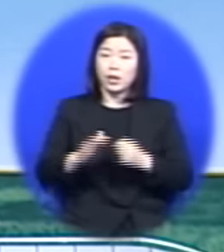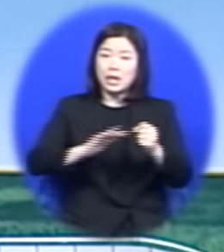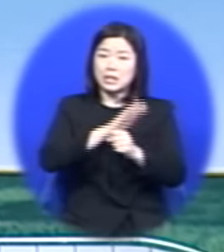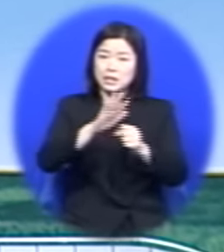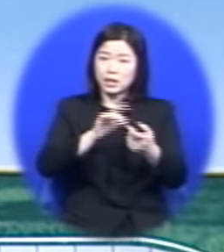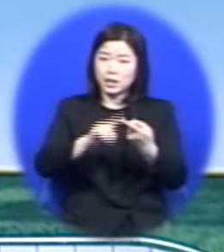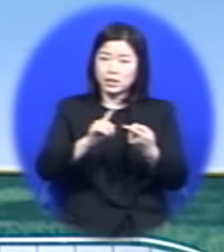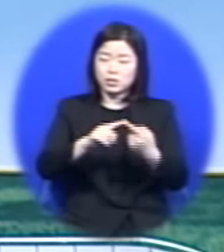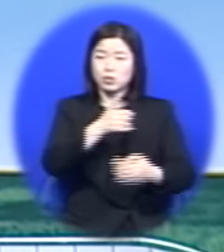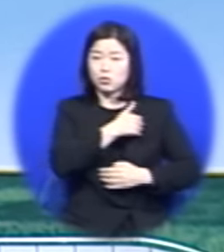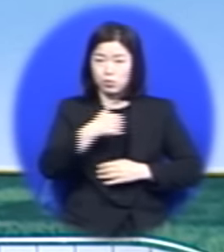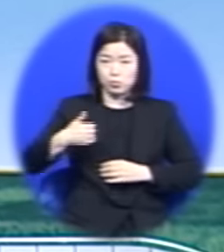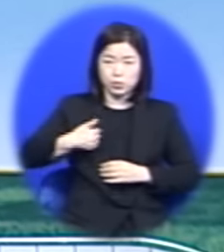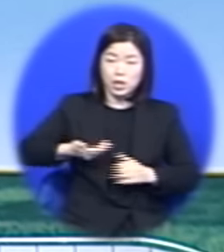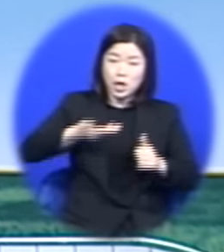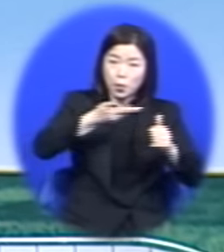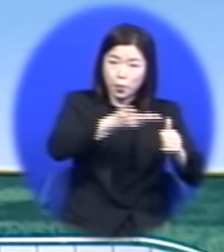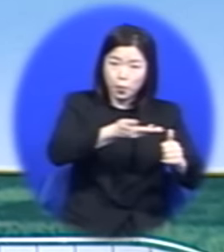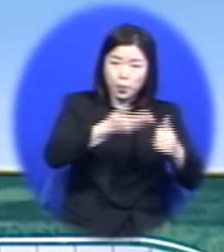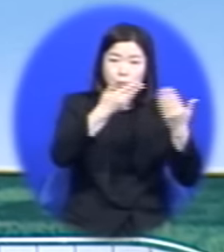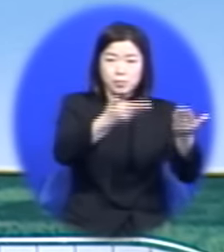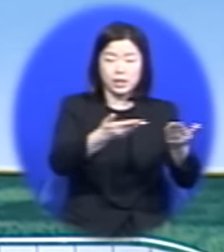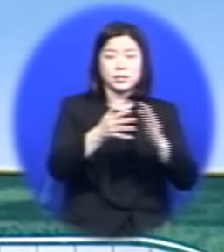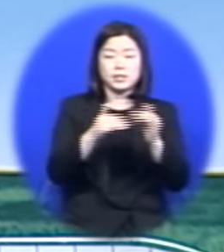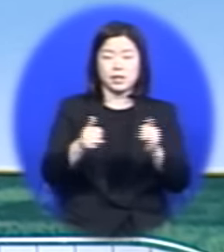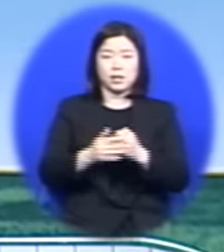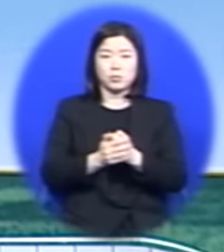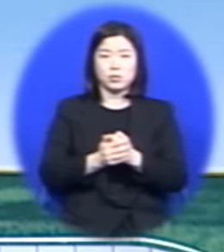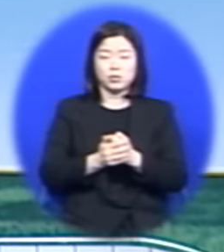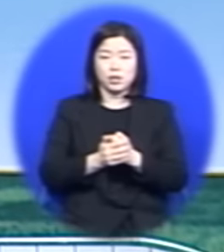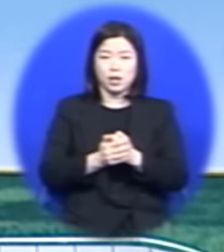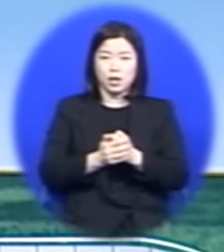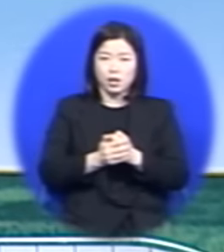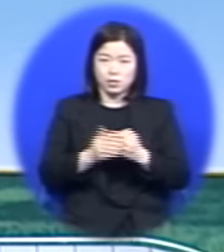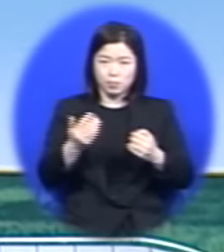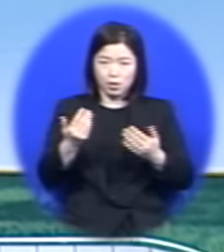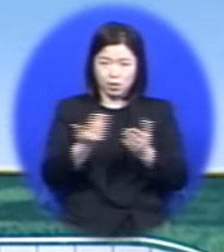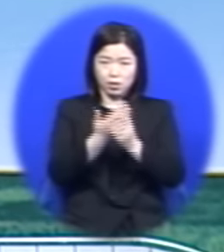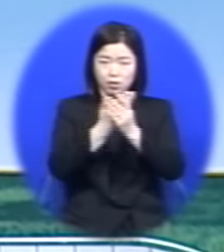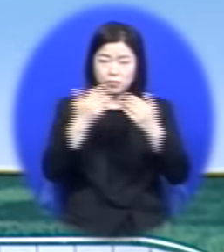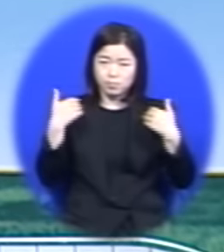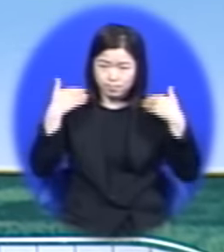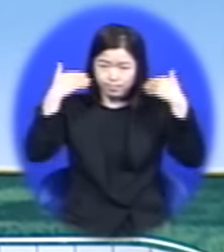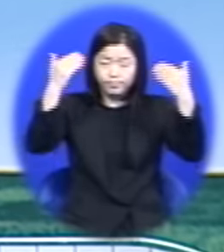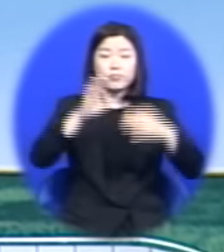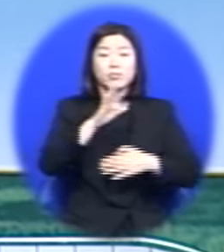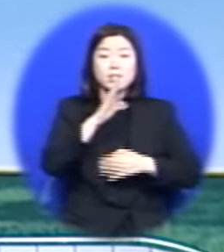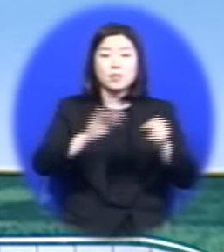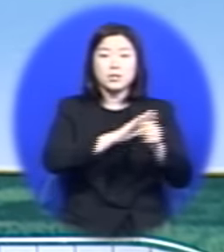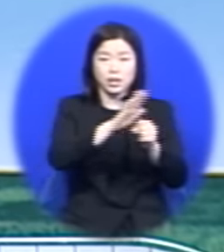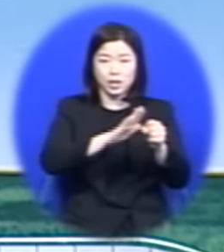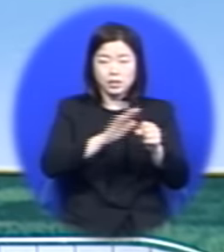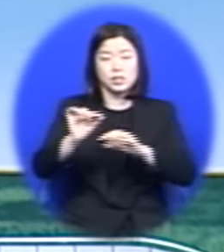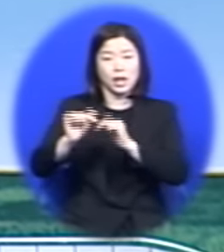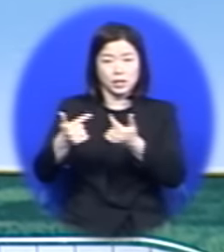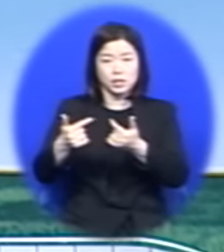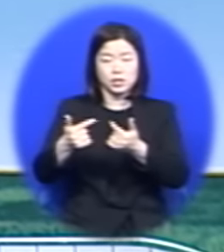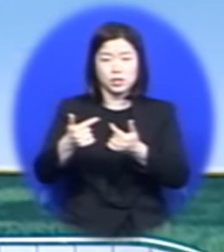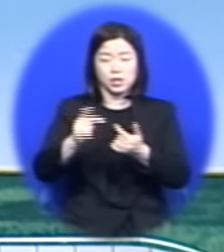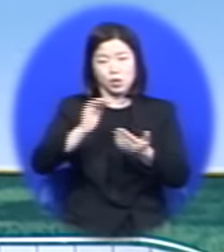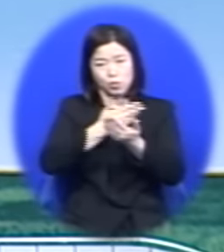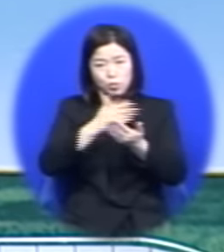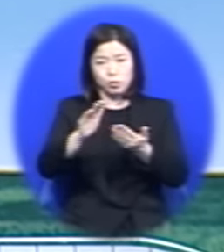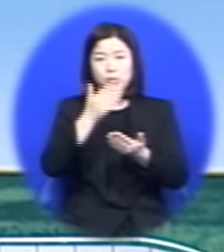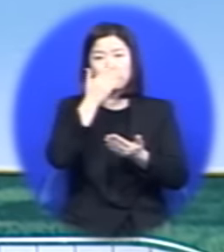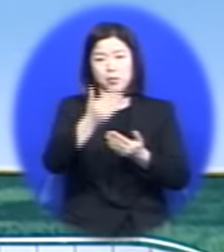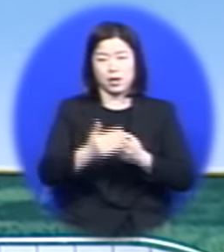사랑에 대해서 충분히 공급받은 사람은 그러면 성숙하게 참 사랑인지 아닌지를 분별할 수 있어요.